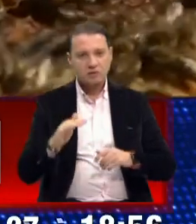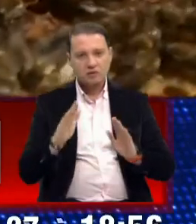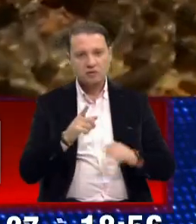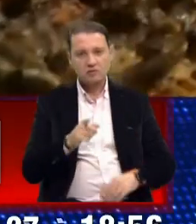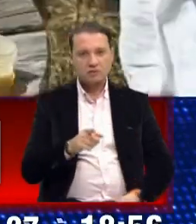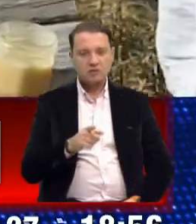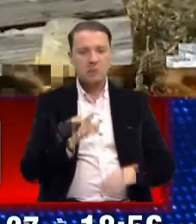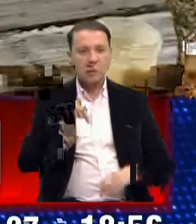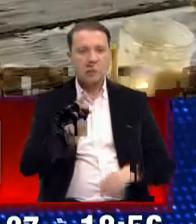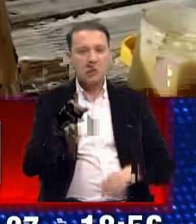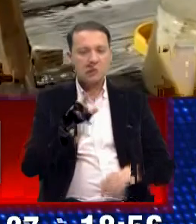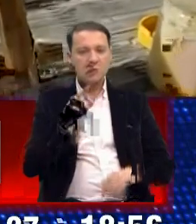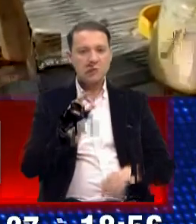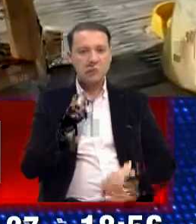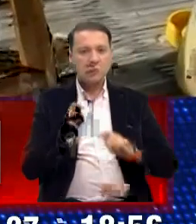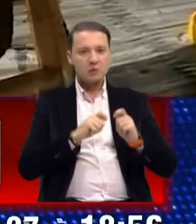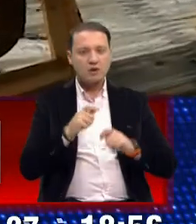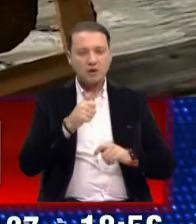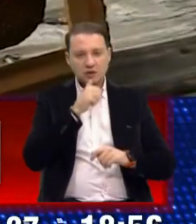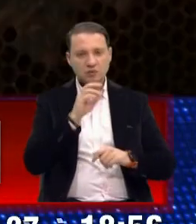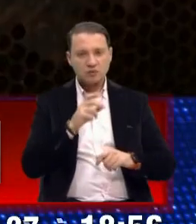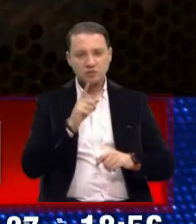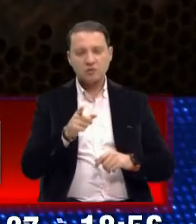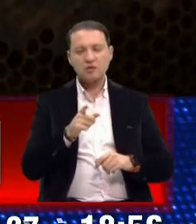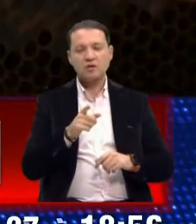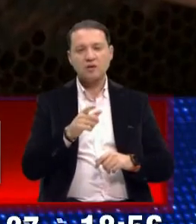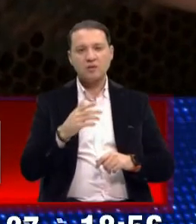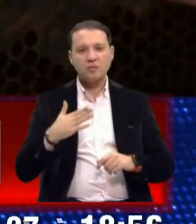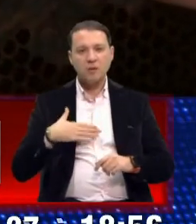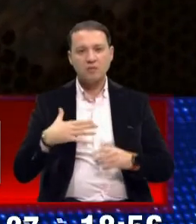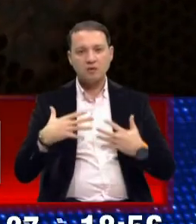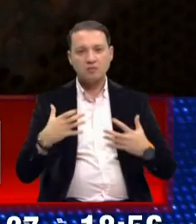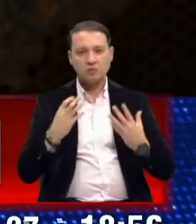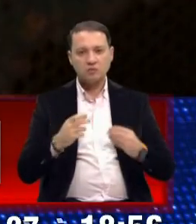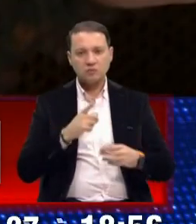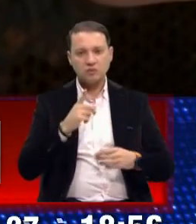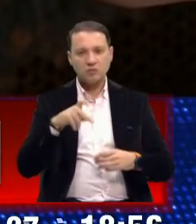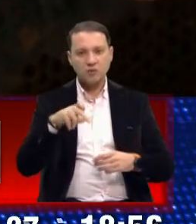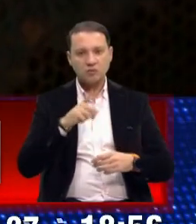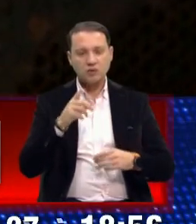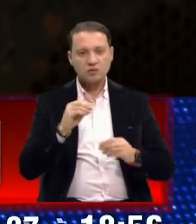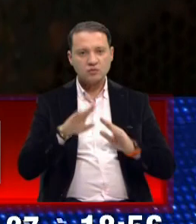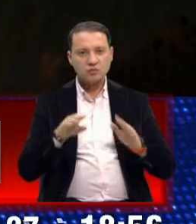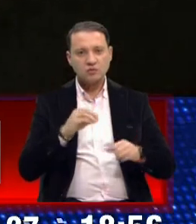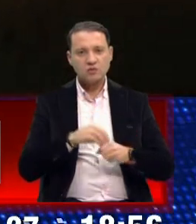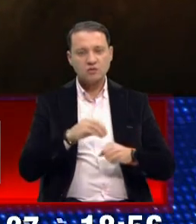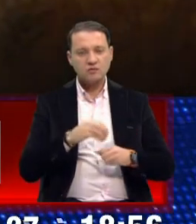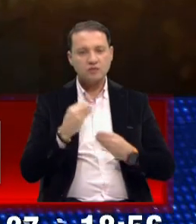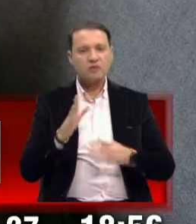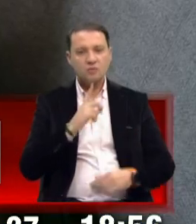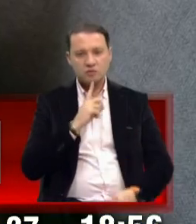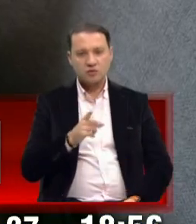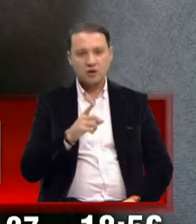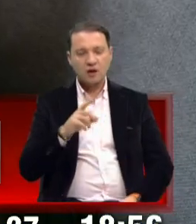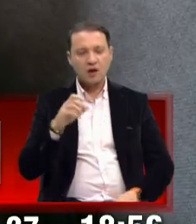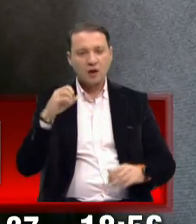yol açabilir Propolis kullanan bir erkek çocukta meme gelişimi olmuştu propolisi çocuklar için önermiyoruz